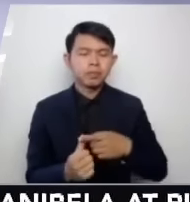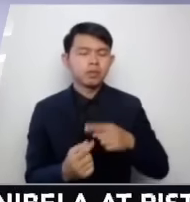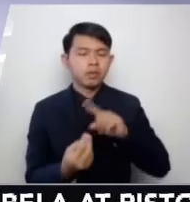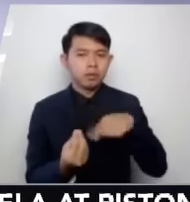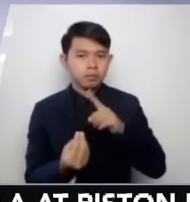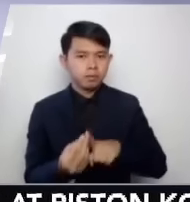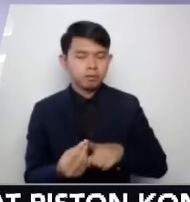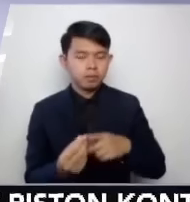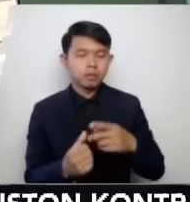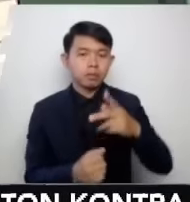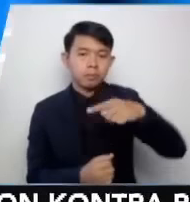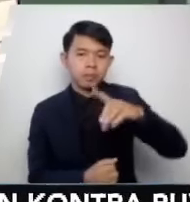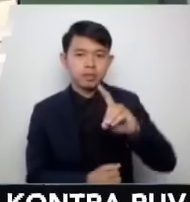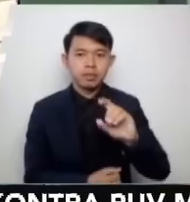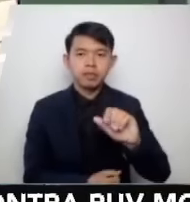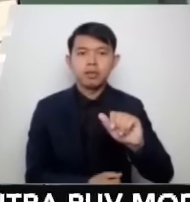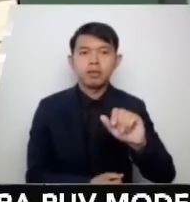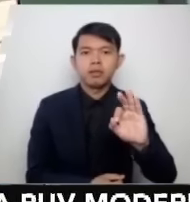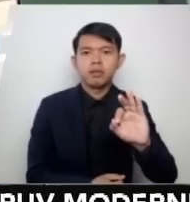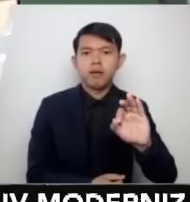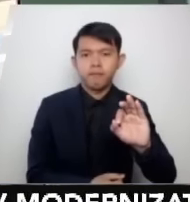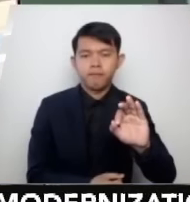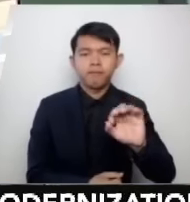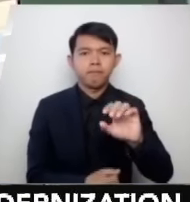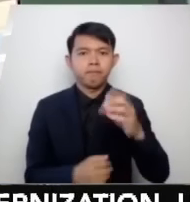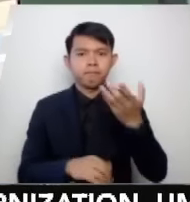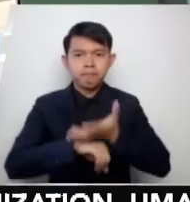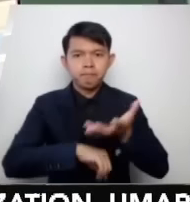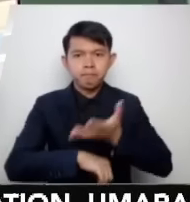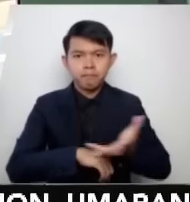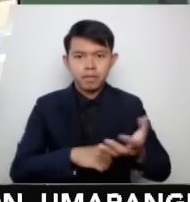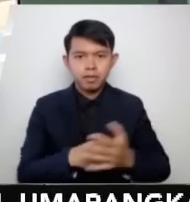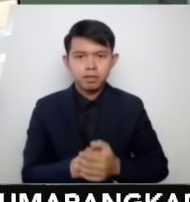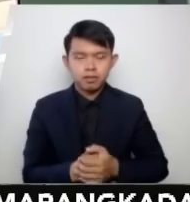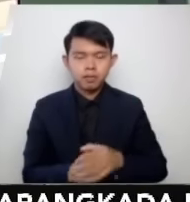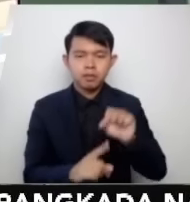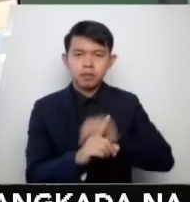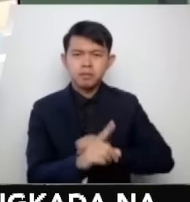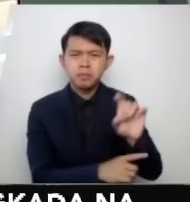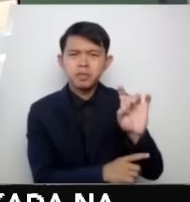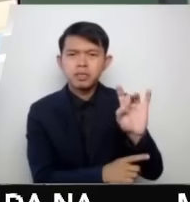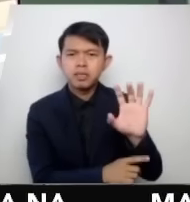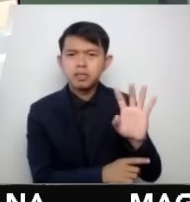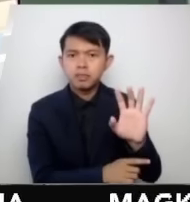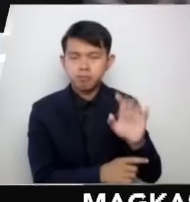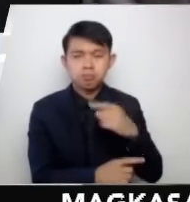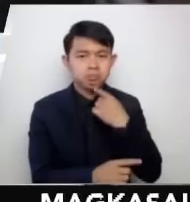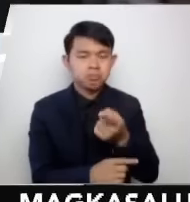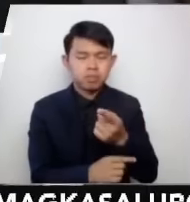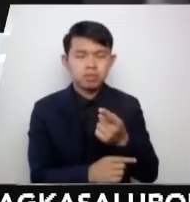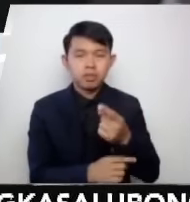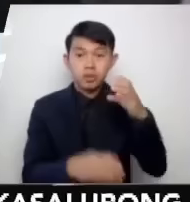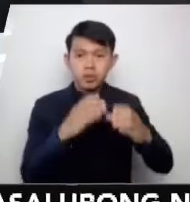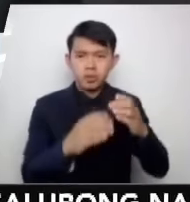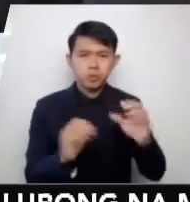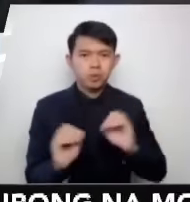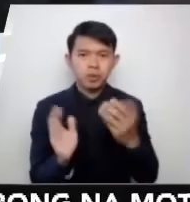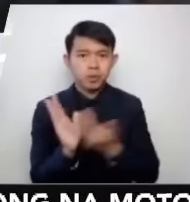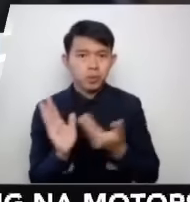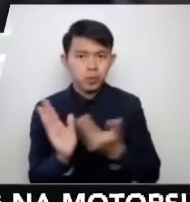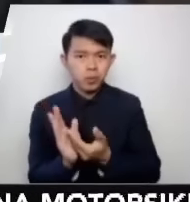scam. Base sa desisyon ng Sandigan Bayan nitong September 18, walang sapat na ebidensya na may pananagutan si Napoles